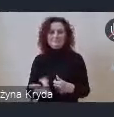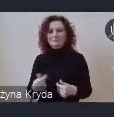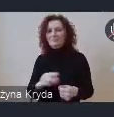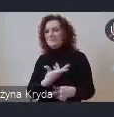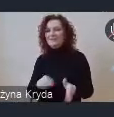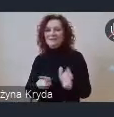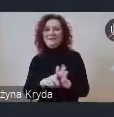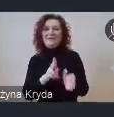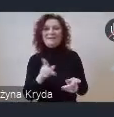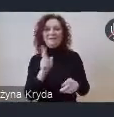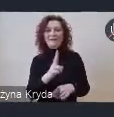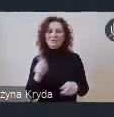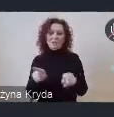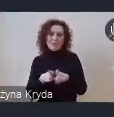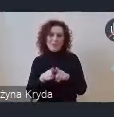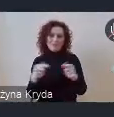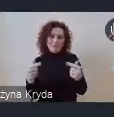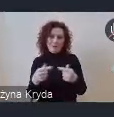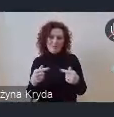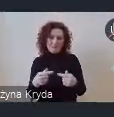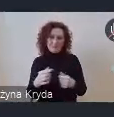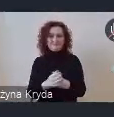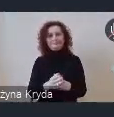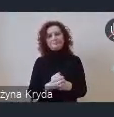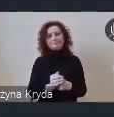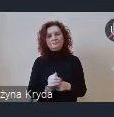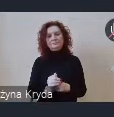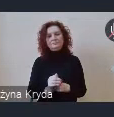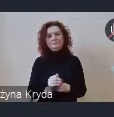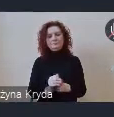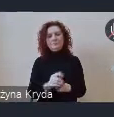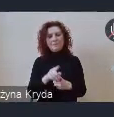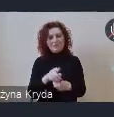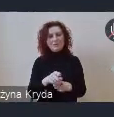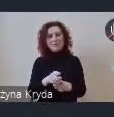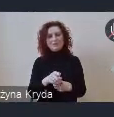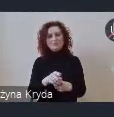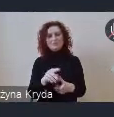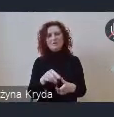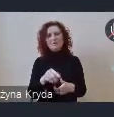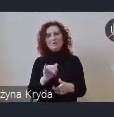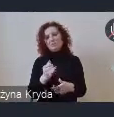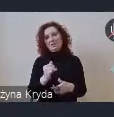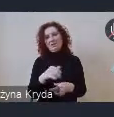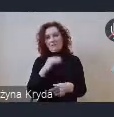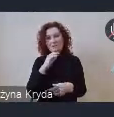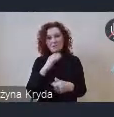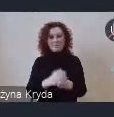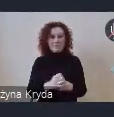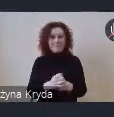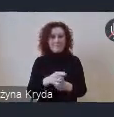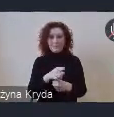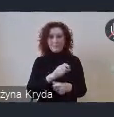co takie coś uznawane jest standardem dostępności za wystarczające to ciekawy przypadek bez przegroda szkła